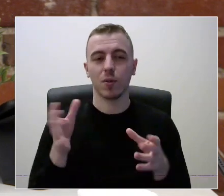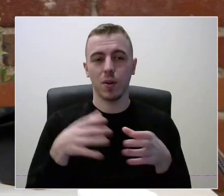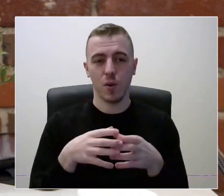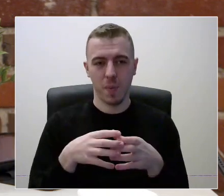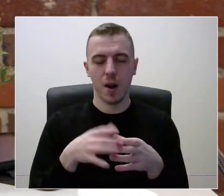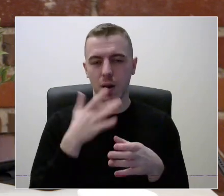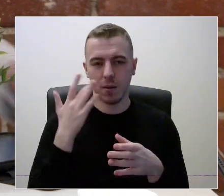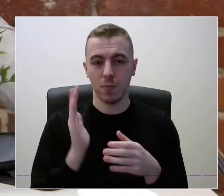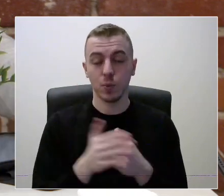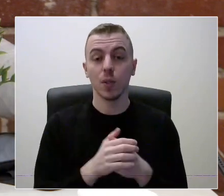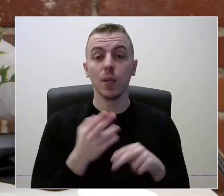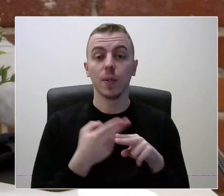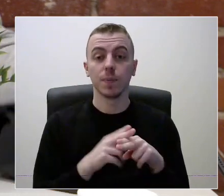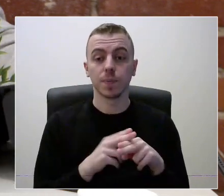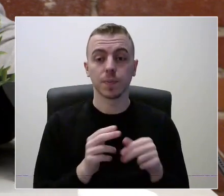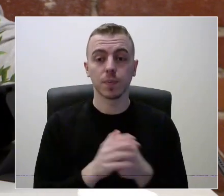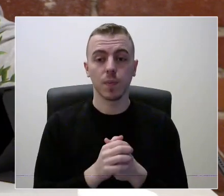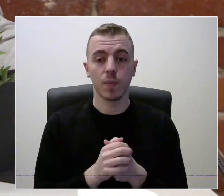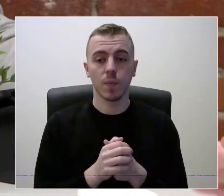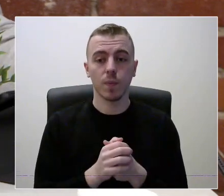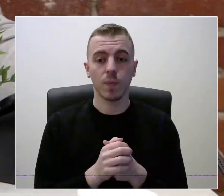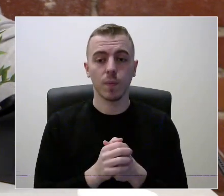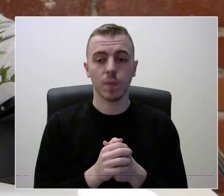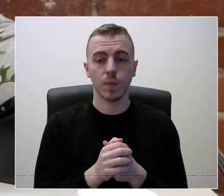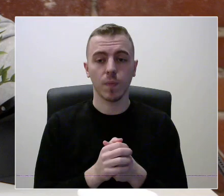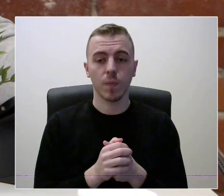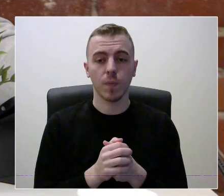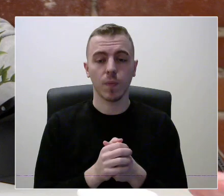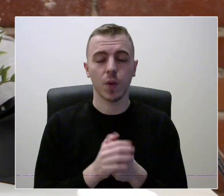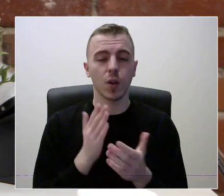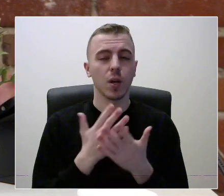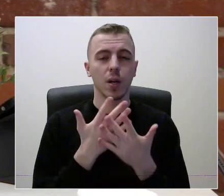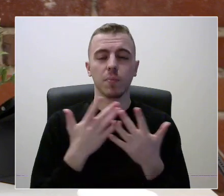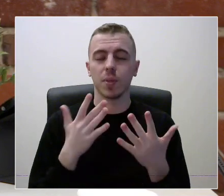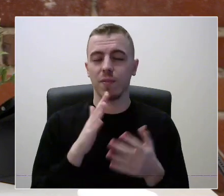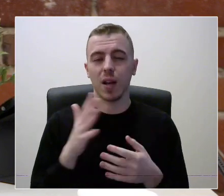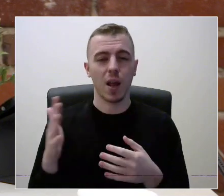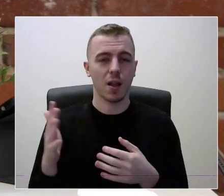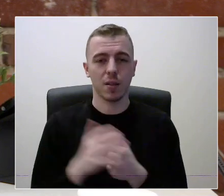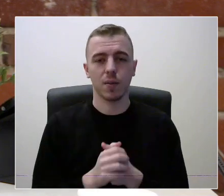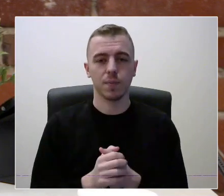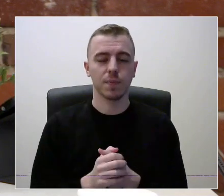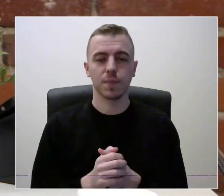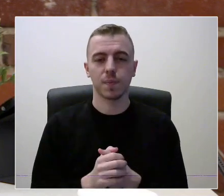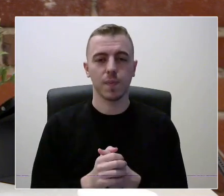po vicemerą? Ar nebūtinai? Įvairūs variantai galime. Šiandien neimčiau taip. Yra ir